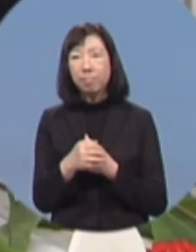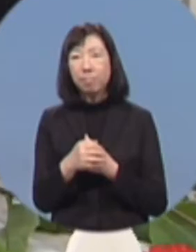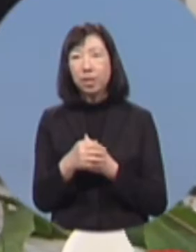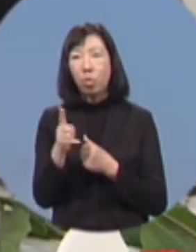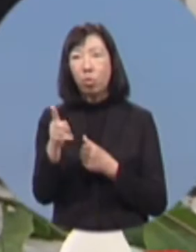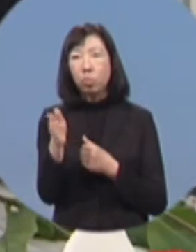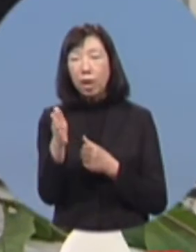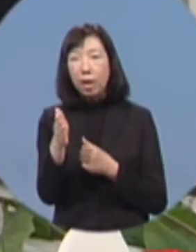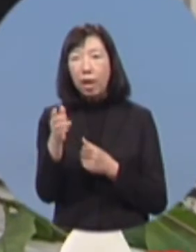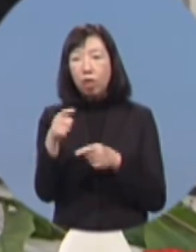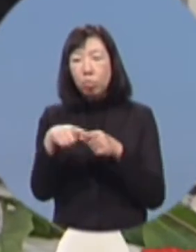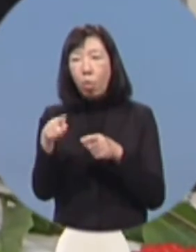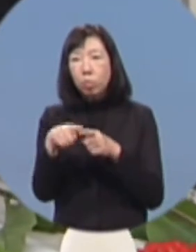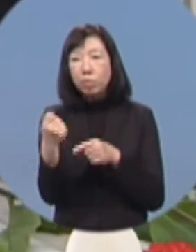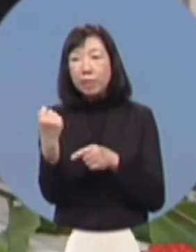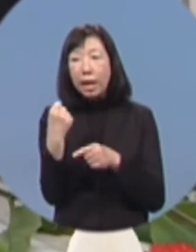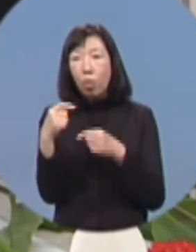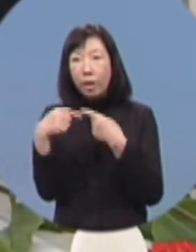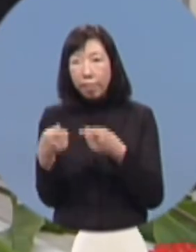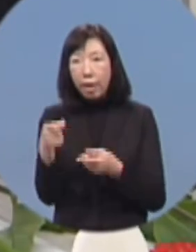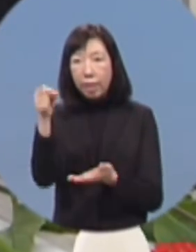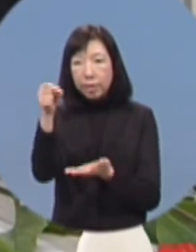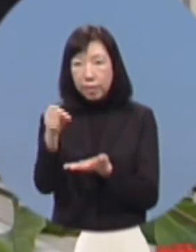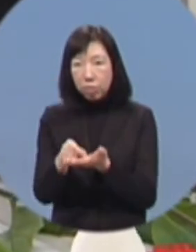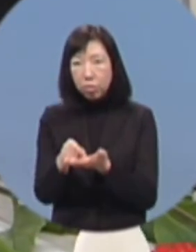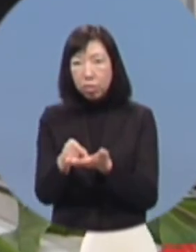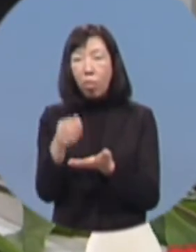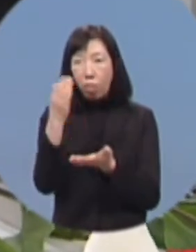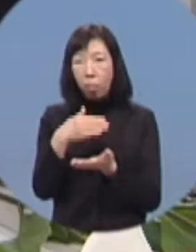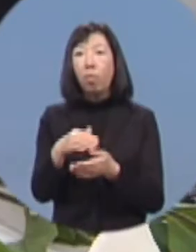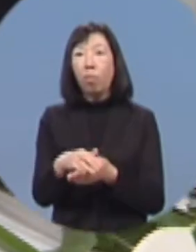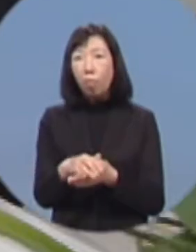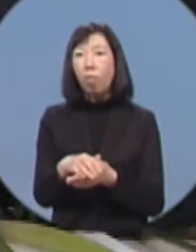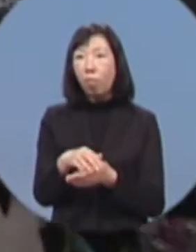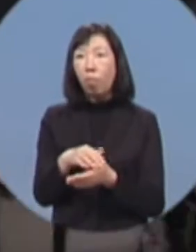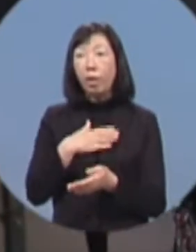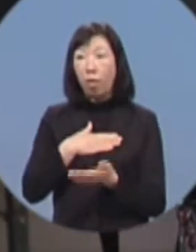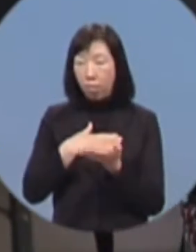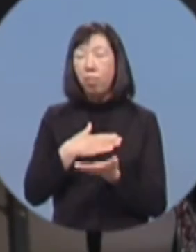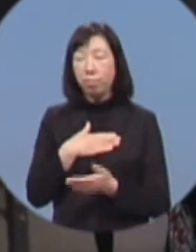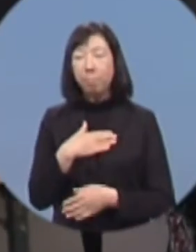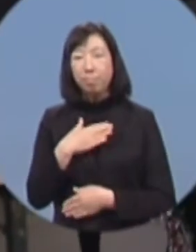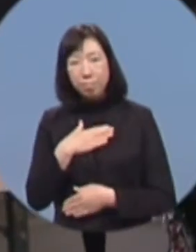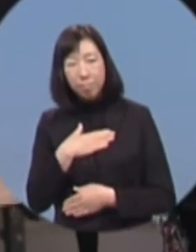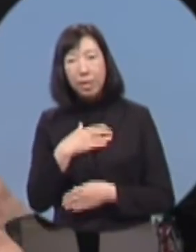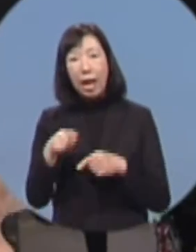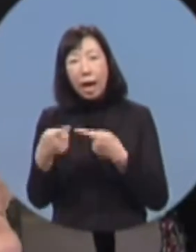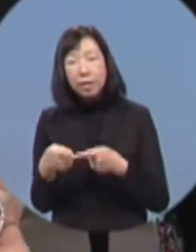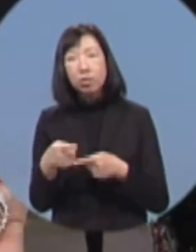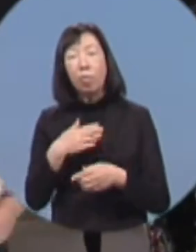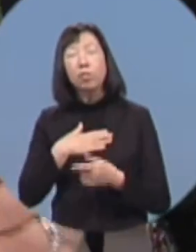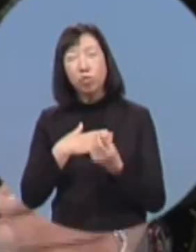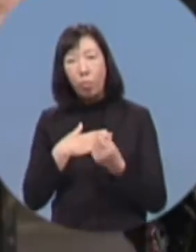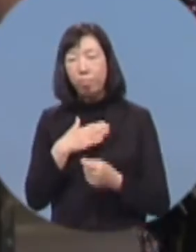この辺から少しずつ力を入れてこんな感じで わかりました。 はい、入っていく感じがわかるで